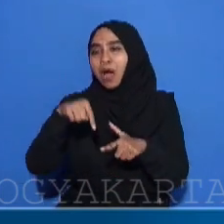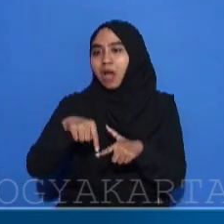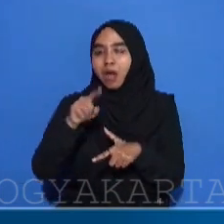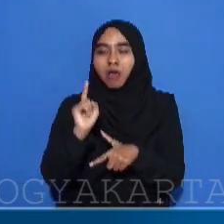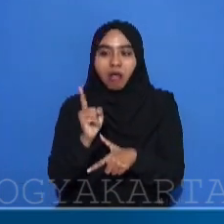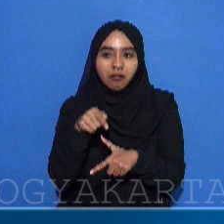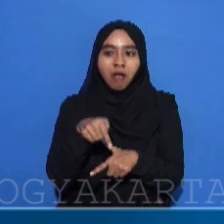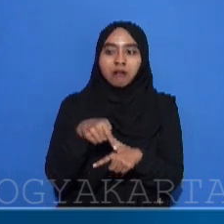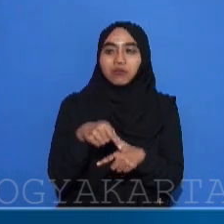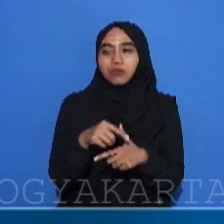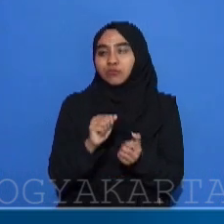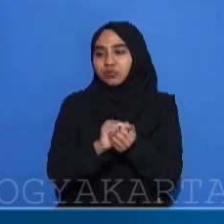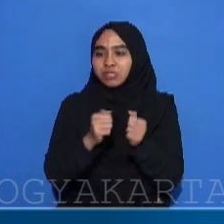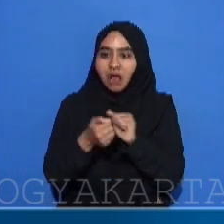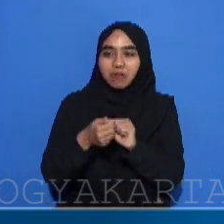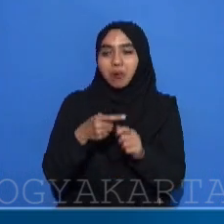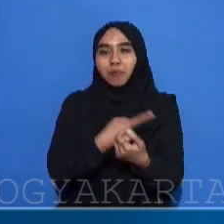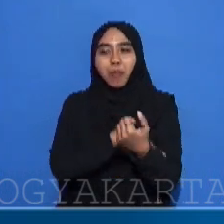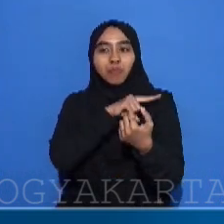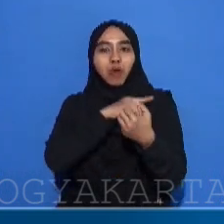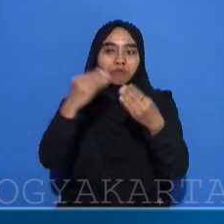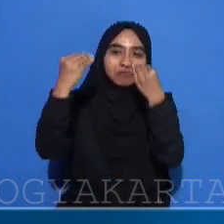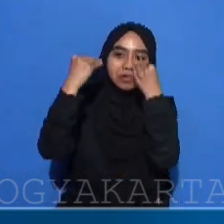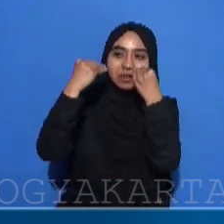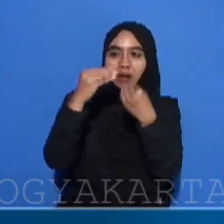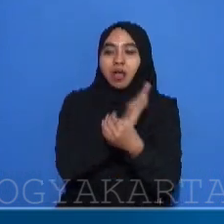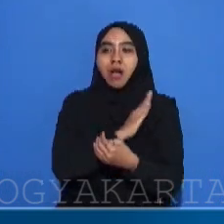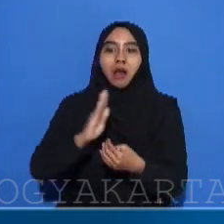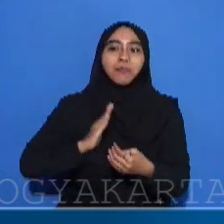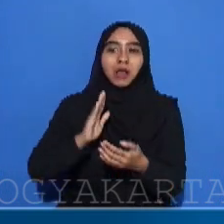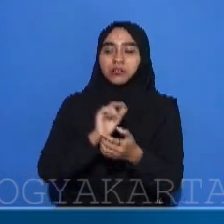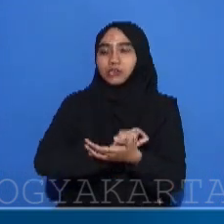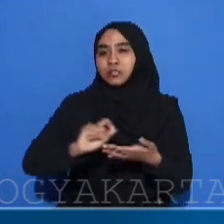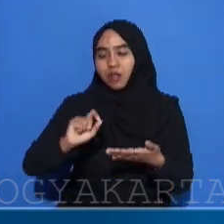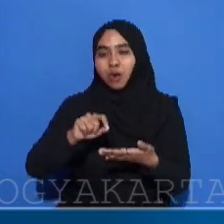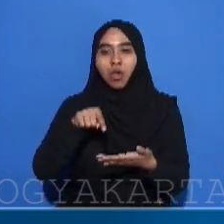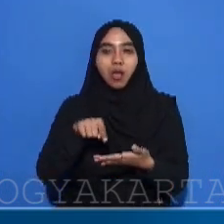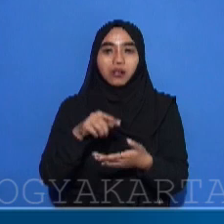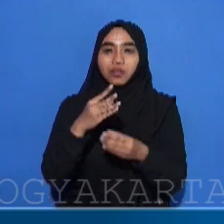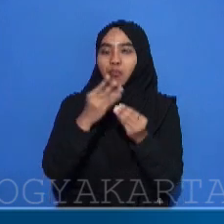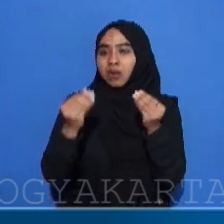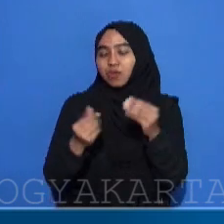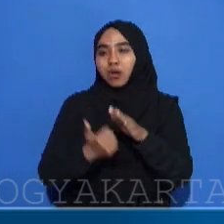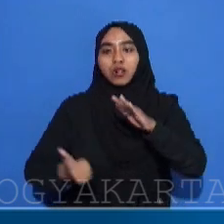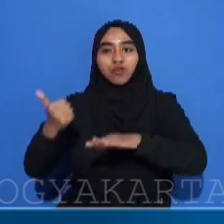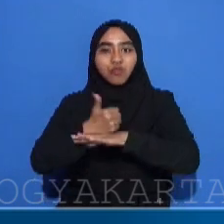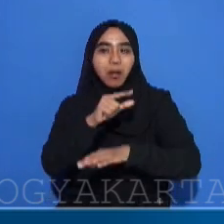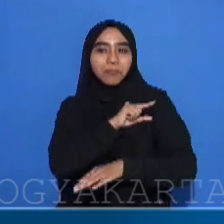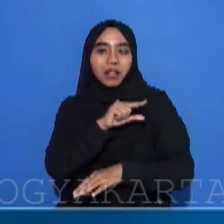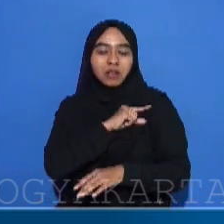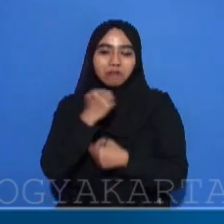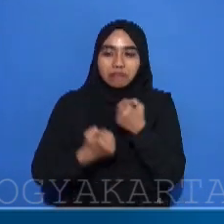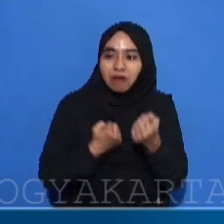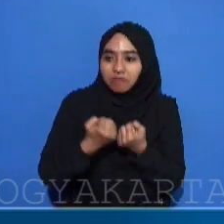uji kemampuan siswa setelah mendapat pelajaran agama di sekolah. Wakil Ketua Panitia Kegiatan Pepenkris, Maria